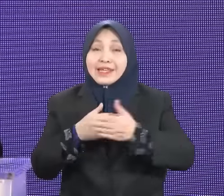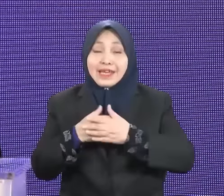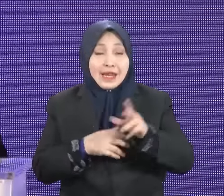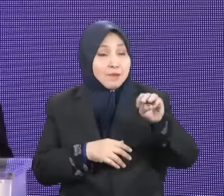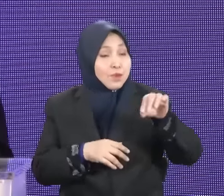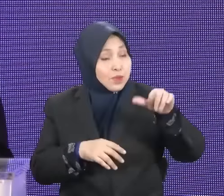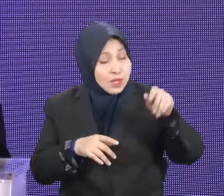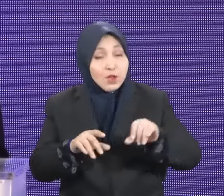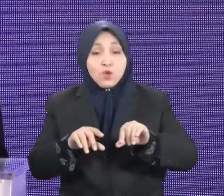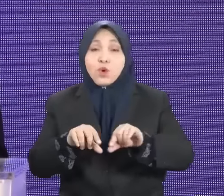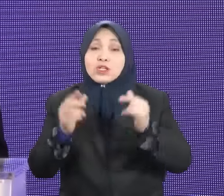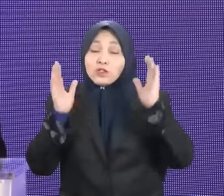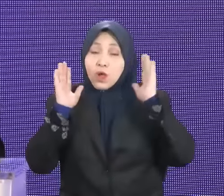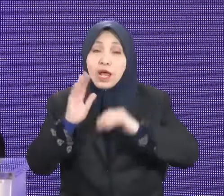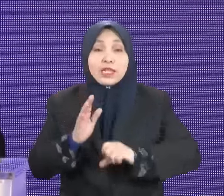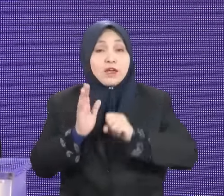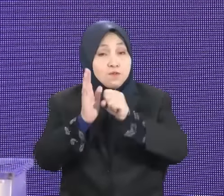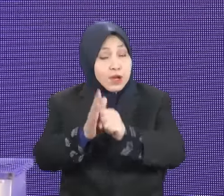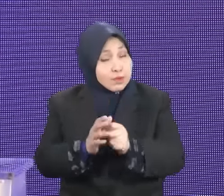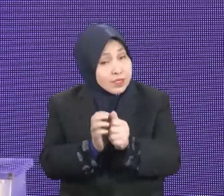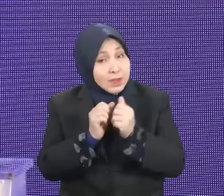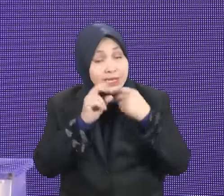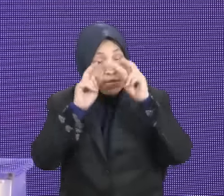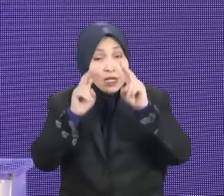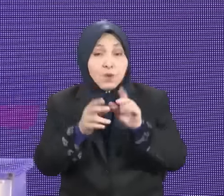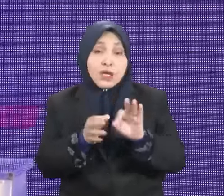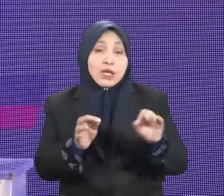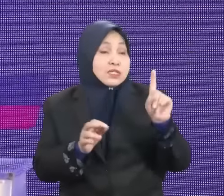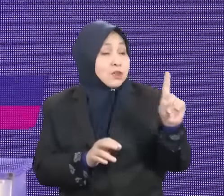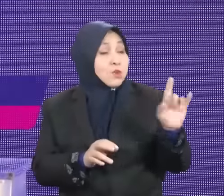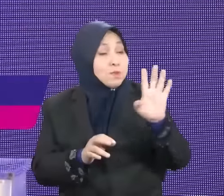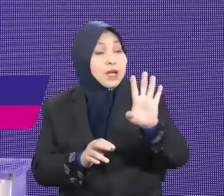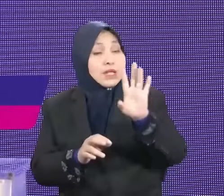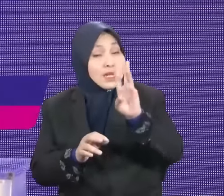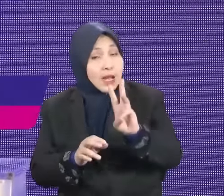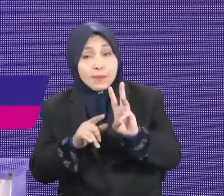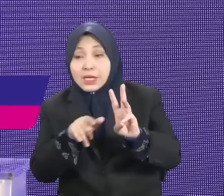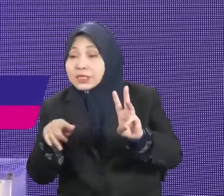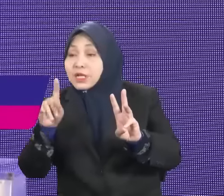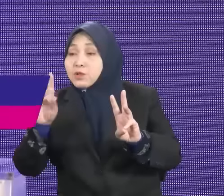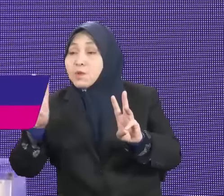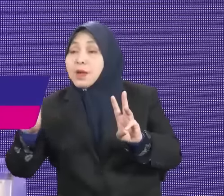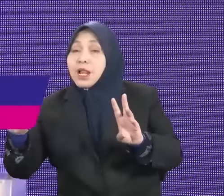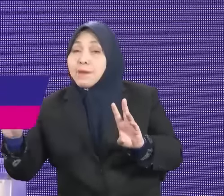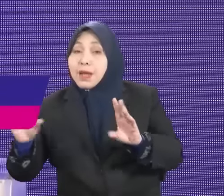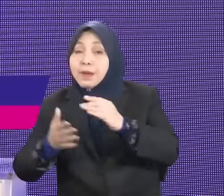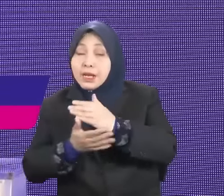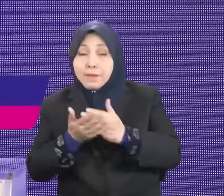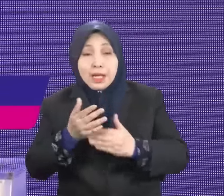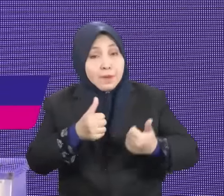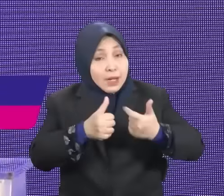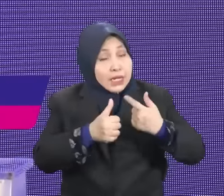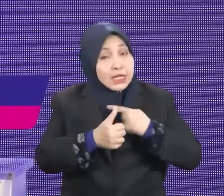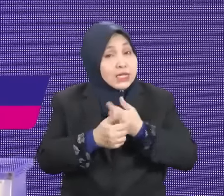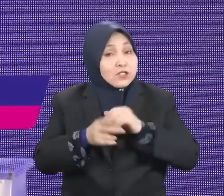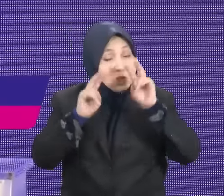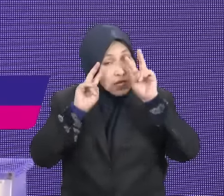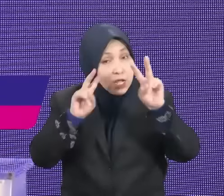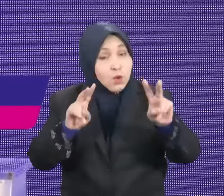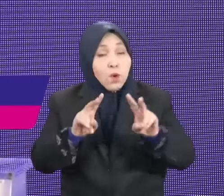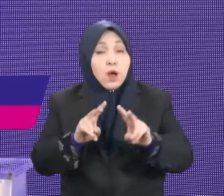pada hari ini sama-sama kita melihat kepada ayat 146 hingga ayat 148 dan pada bagian pertama kita sudah pun melihat ayat